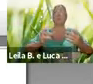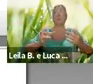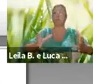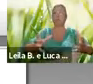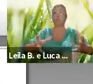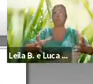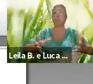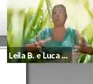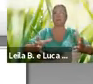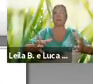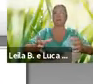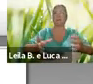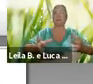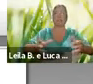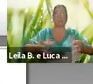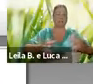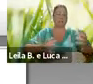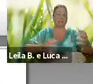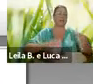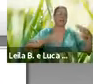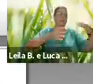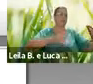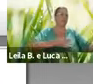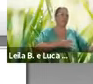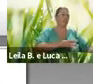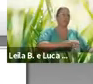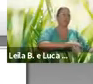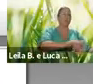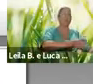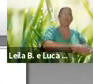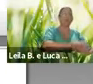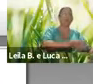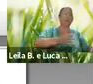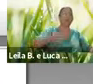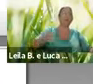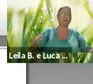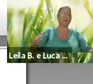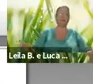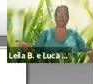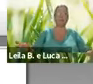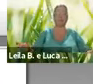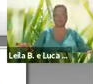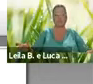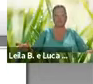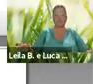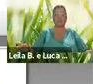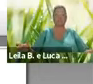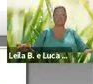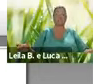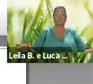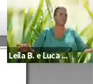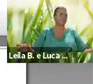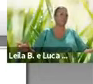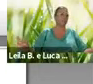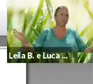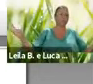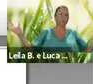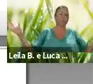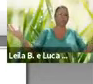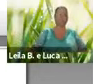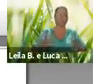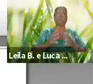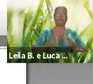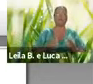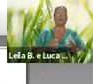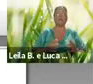del voltaggio, lui, la capacità che ha di ricevere di più o di meno energia in una casa. Se io